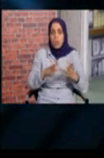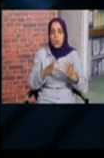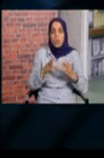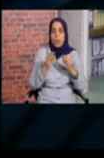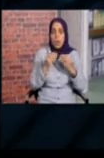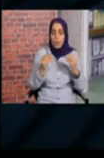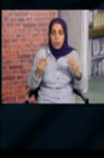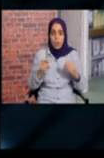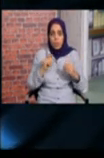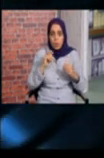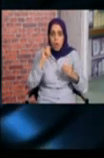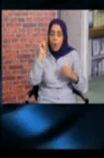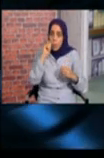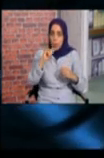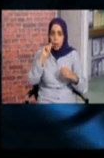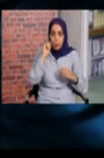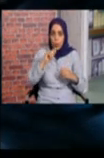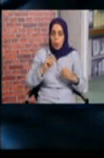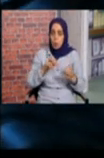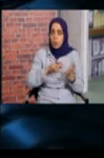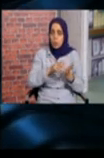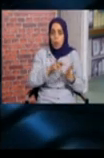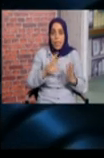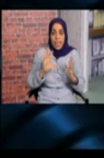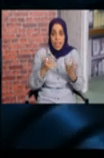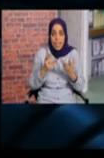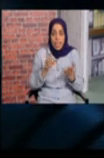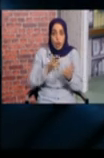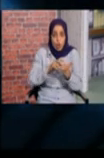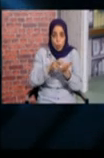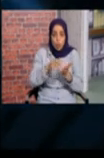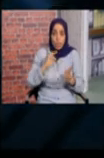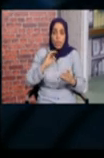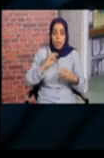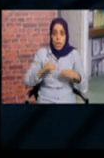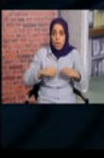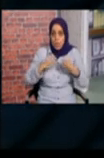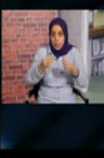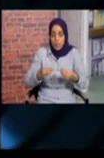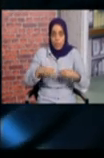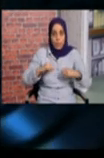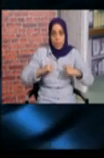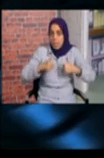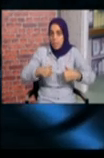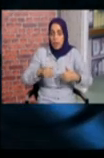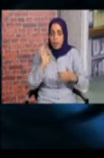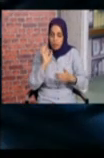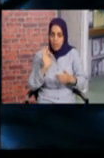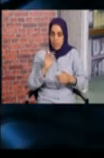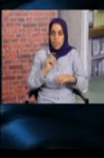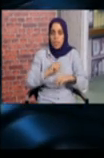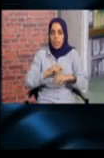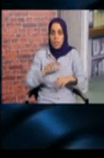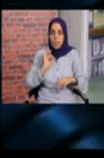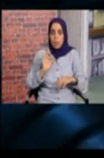افعال غريبه، يعني بيسوق بسرعه متهوره. طب ايه الخطوات اللي بيتم اتخاذها في هذه الحالات بالتحديد دكتور احمد؟